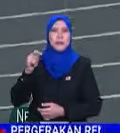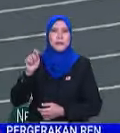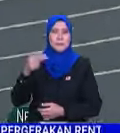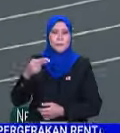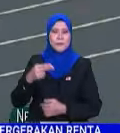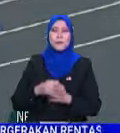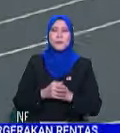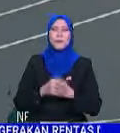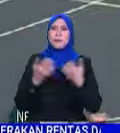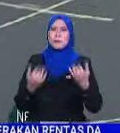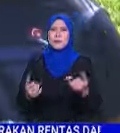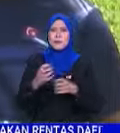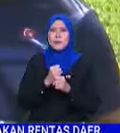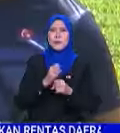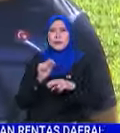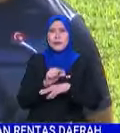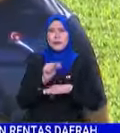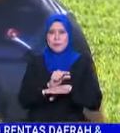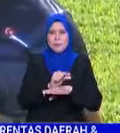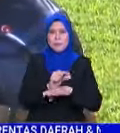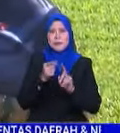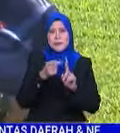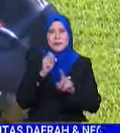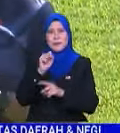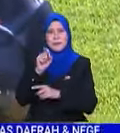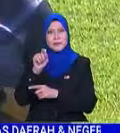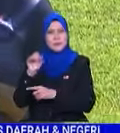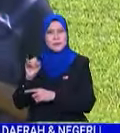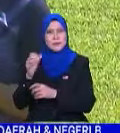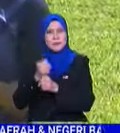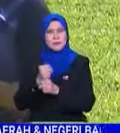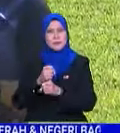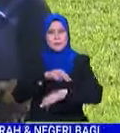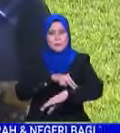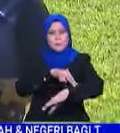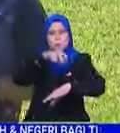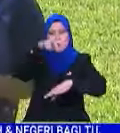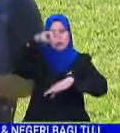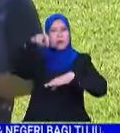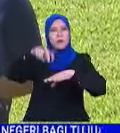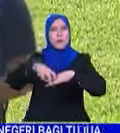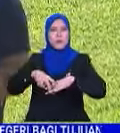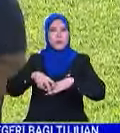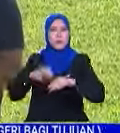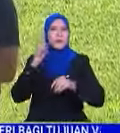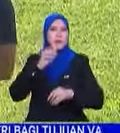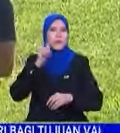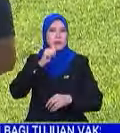Malaysia turut meraih satu gangsa melalui Siti Nur Radia Ismail dalam acara lompat jauh wanita.